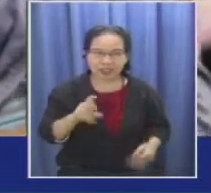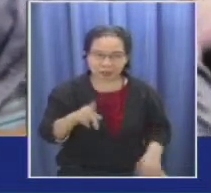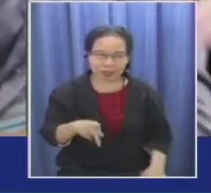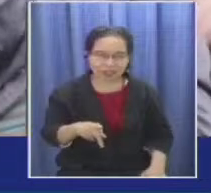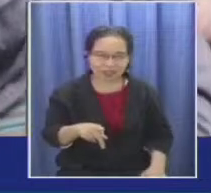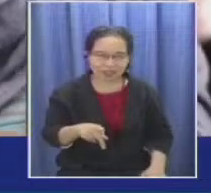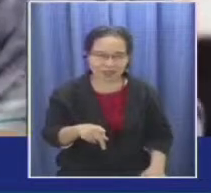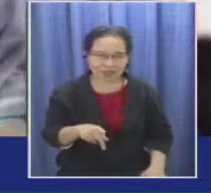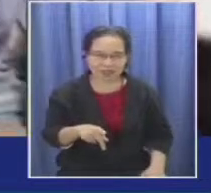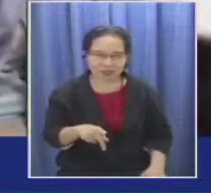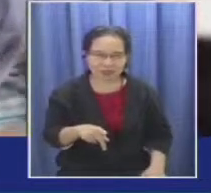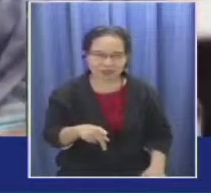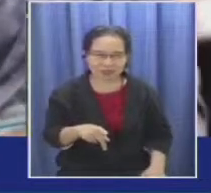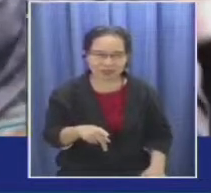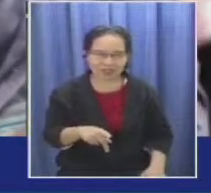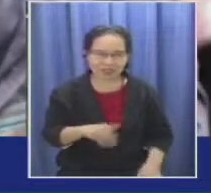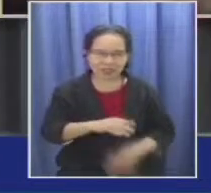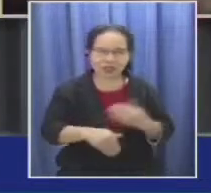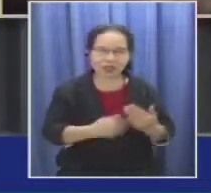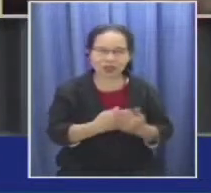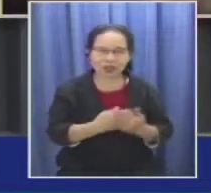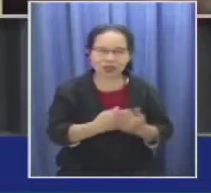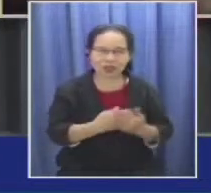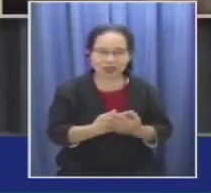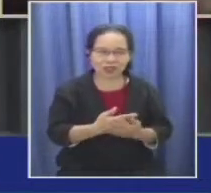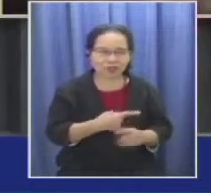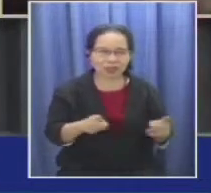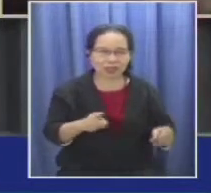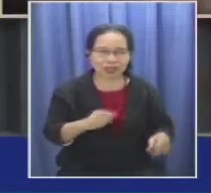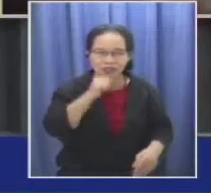no ana wa bɔ ne mpaye na obetie